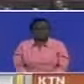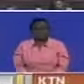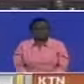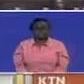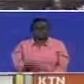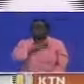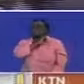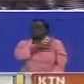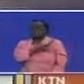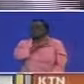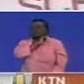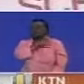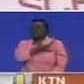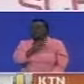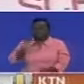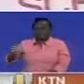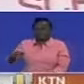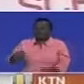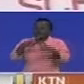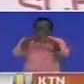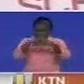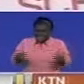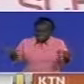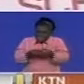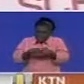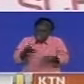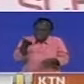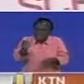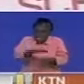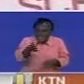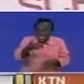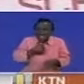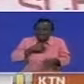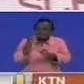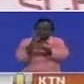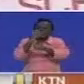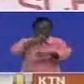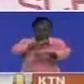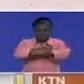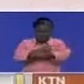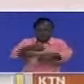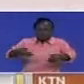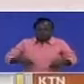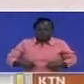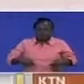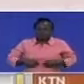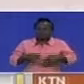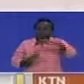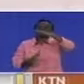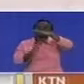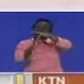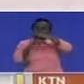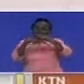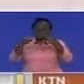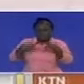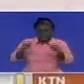Kelele za magari kila mahali, lakini papa hapa ipo shule ya sekondari. Vijana wanaonekana juu orofani